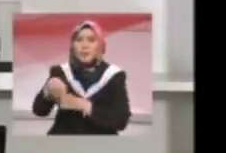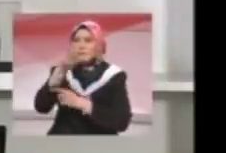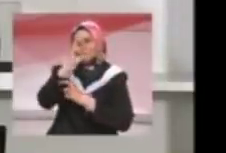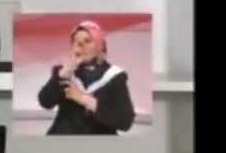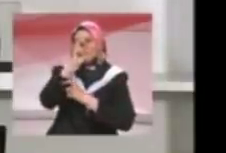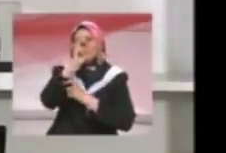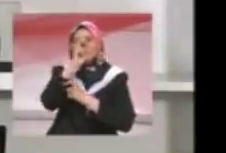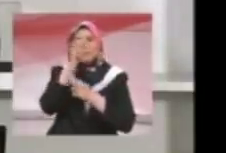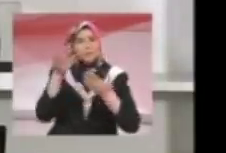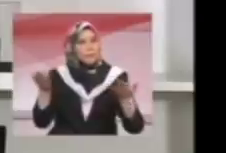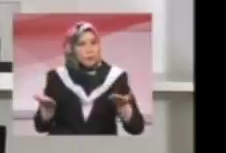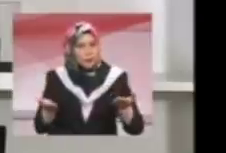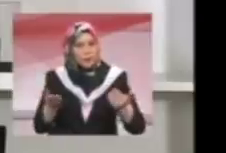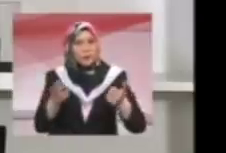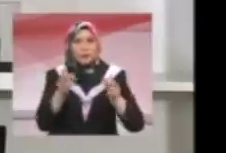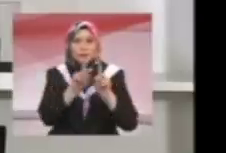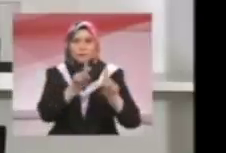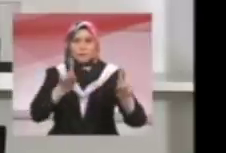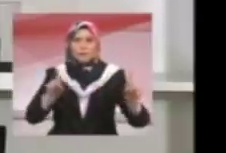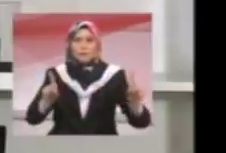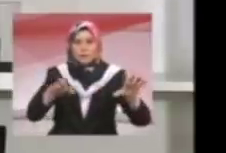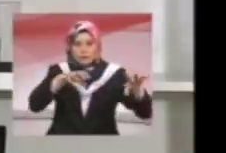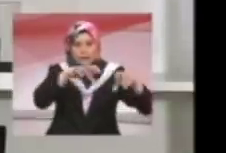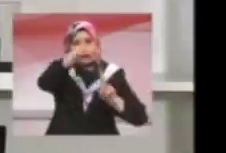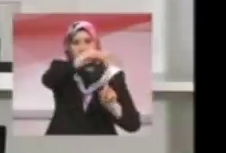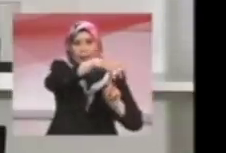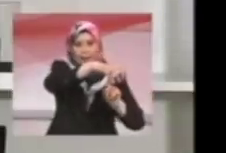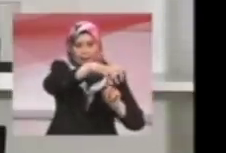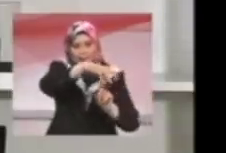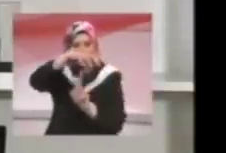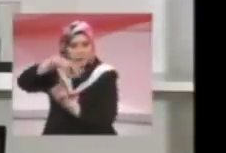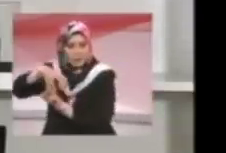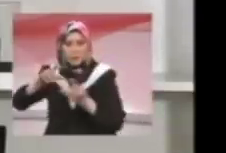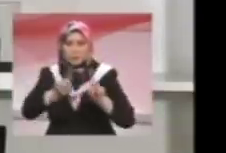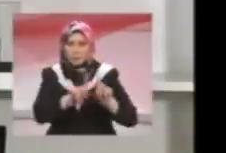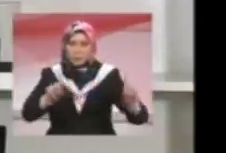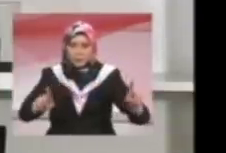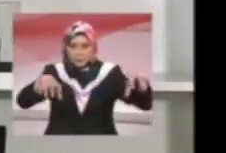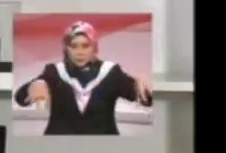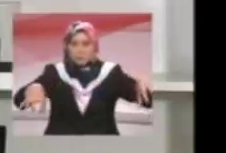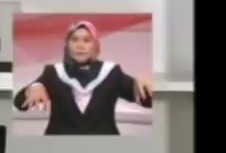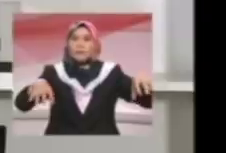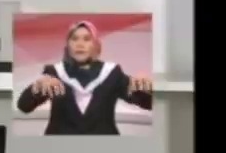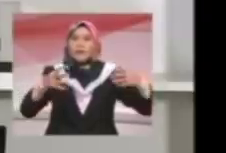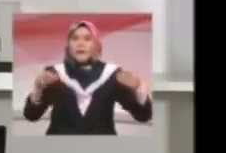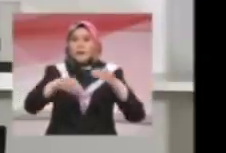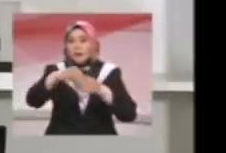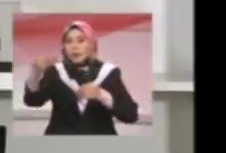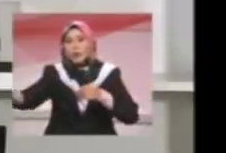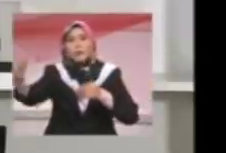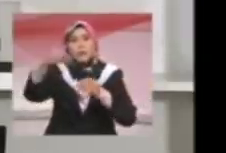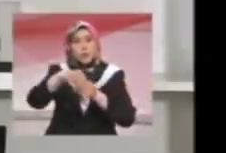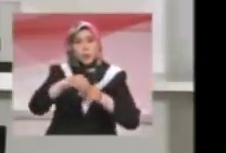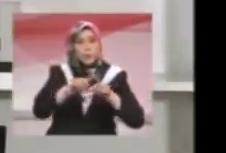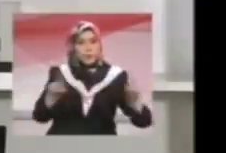ketat antaranya jarak antar gerai dengan gerai 1 meter laluan keluar-masuk yang berbeza